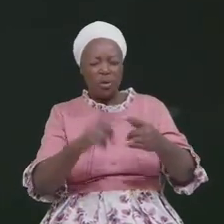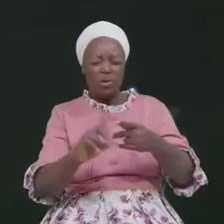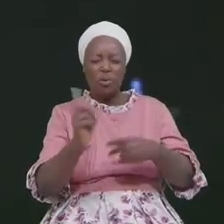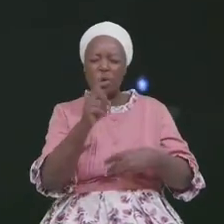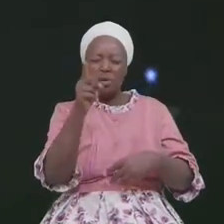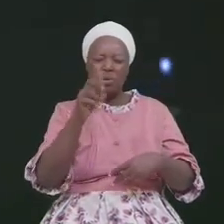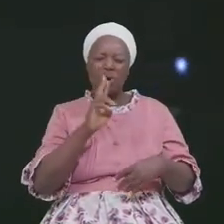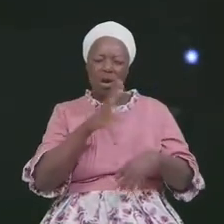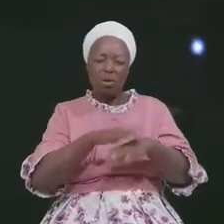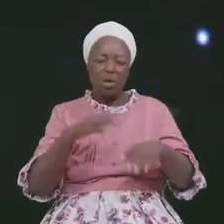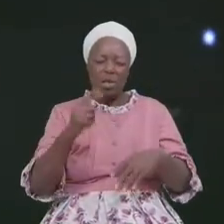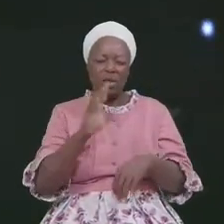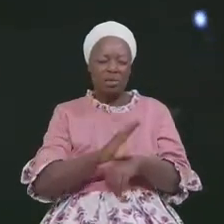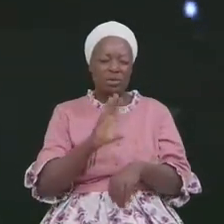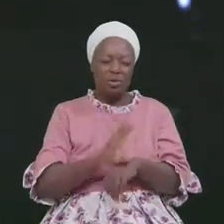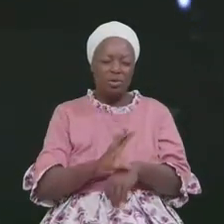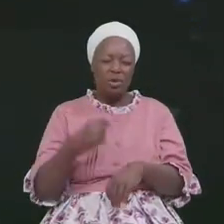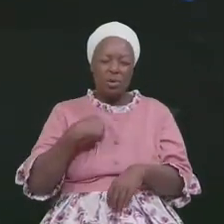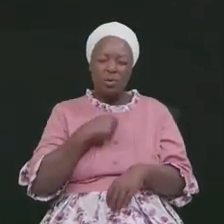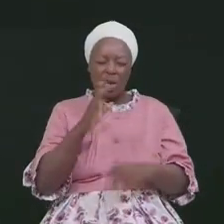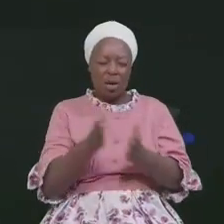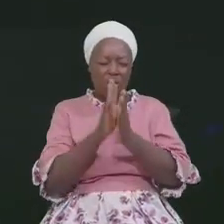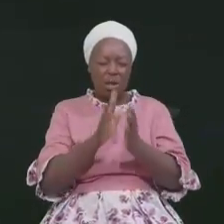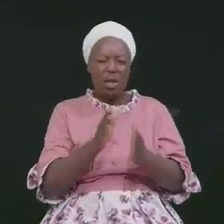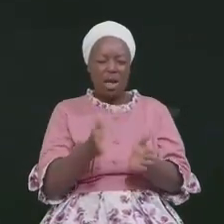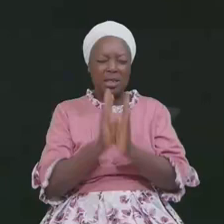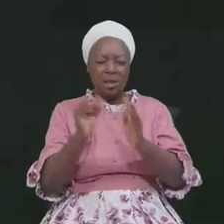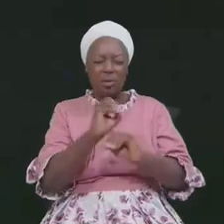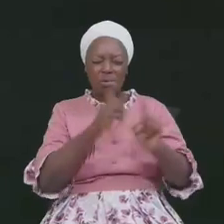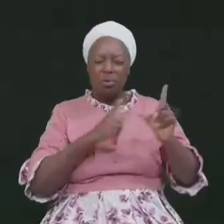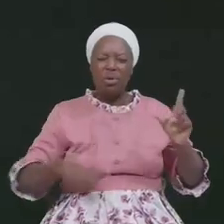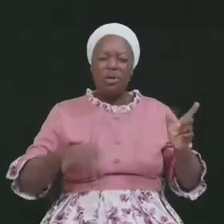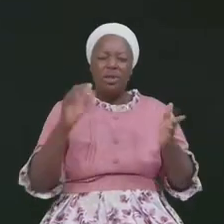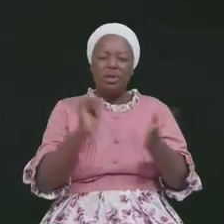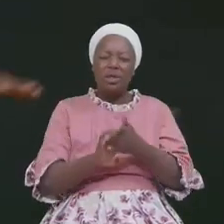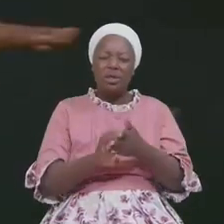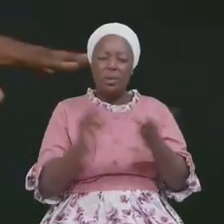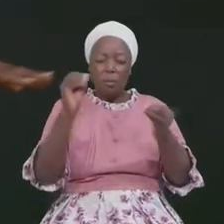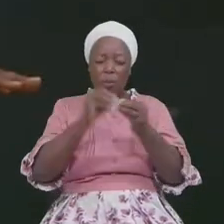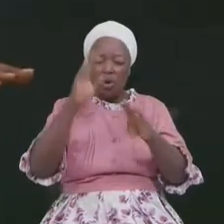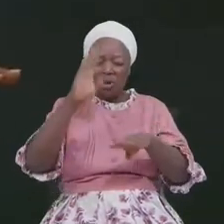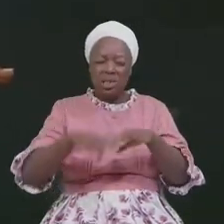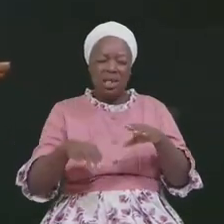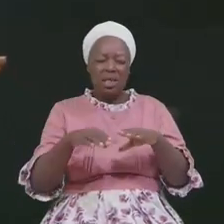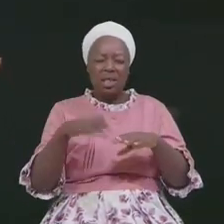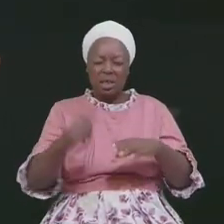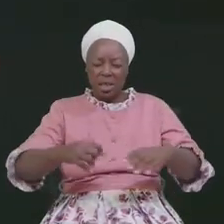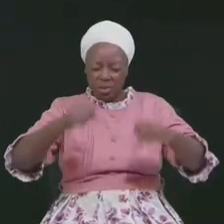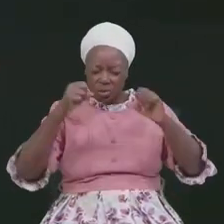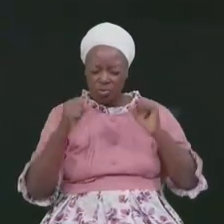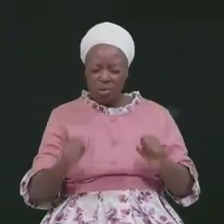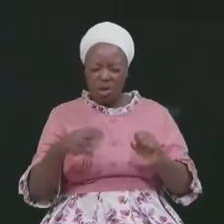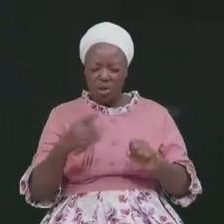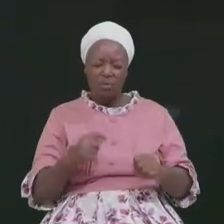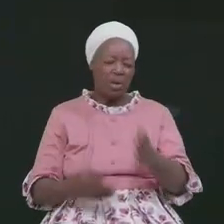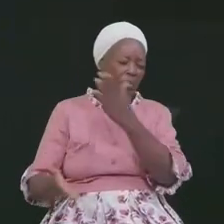appelles l'Église. Nous demandons au Seigneur que plus que la force du passé, plus que